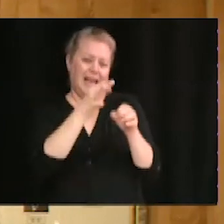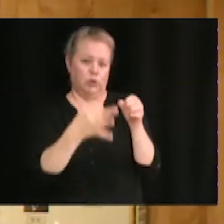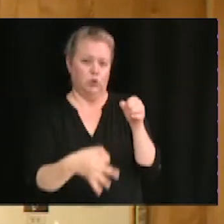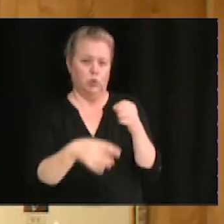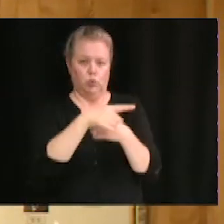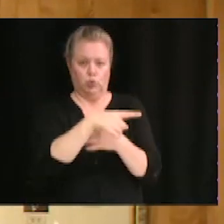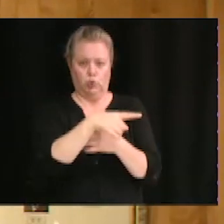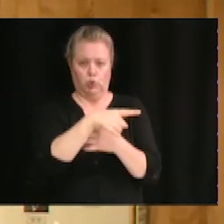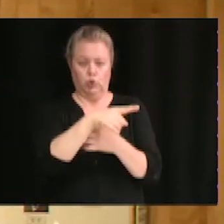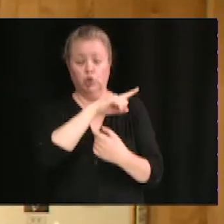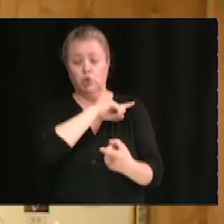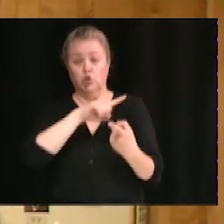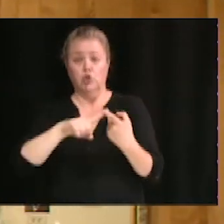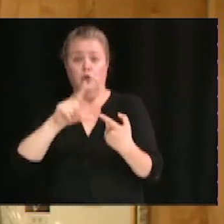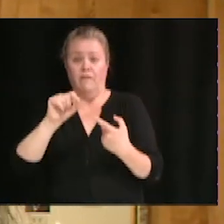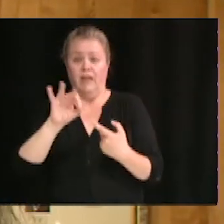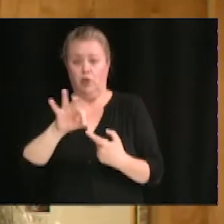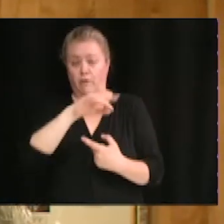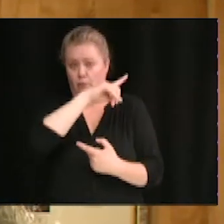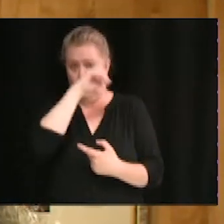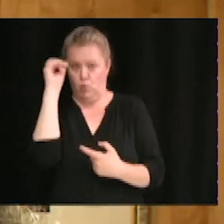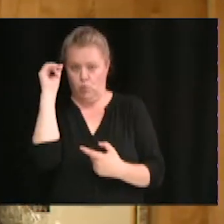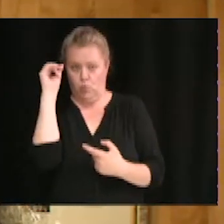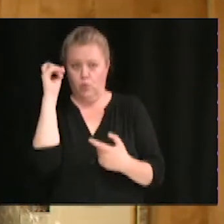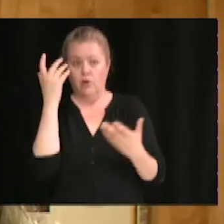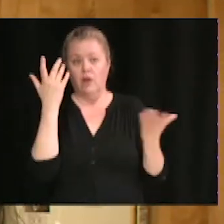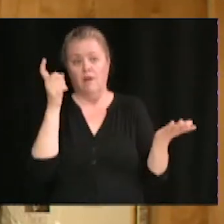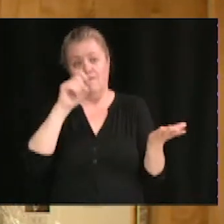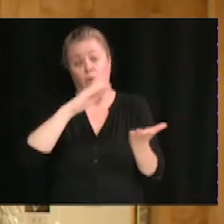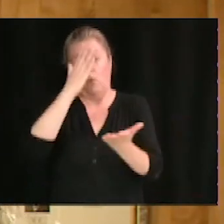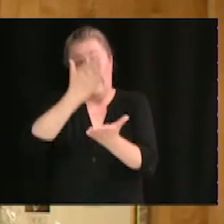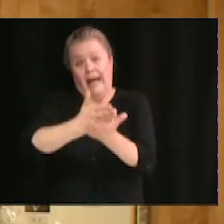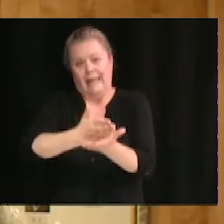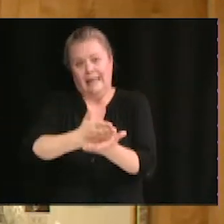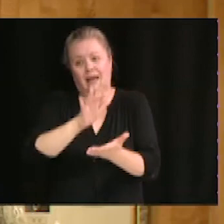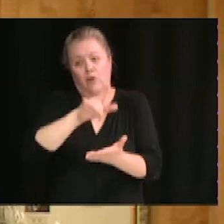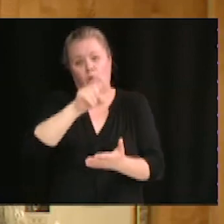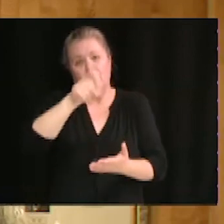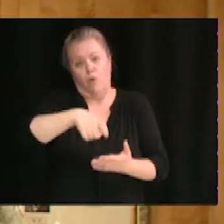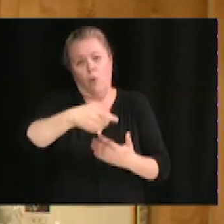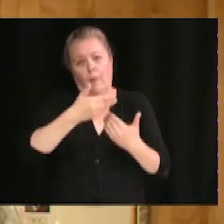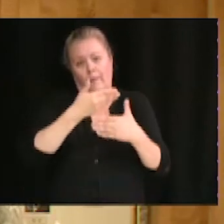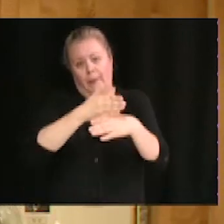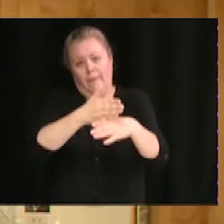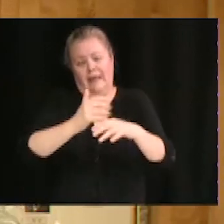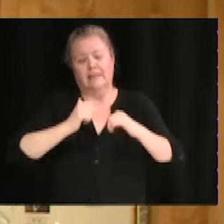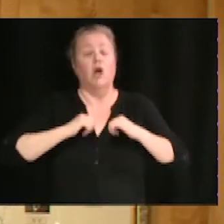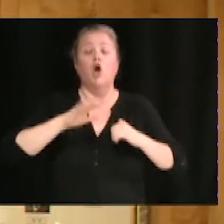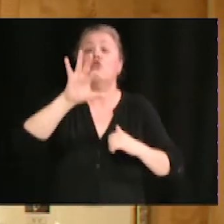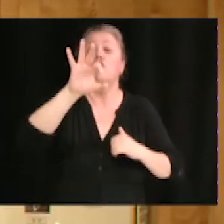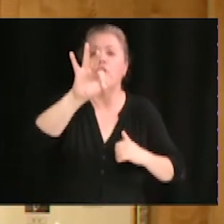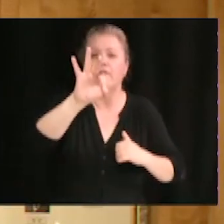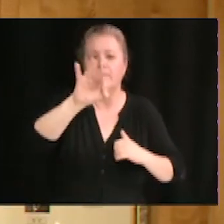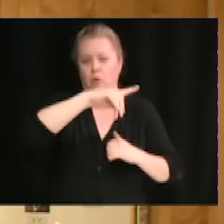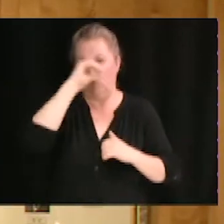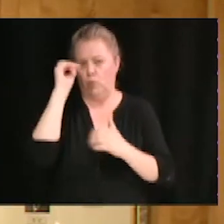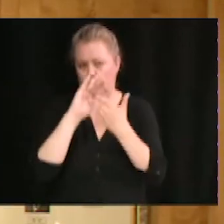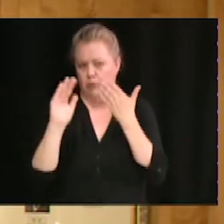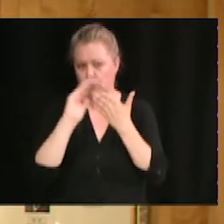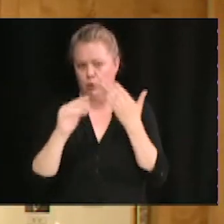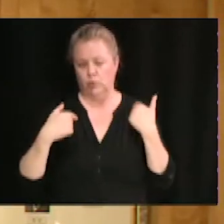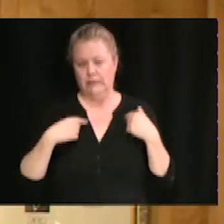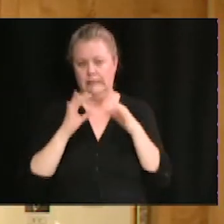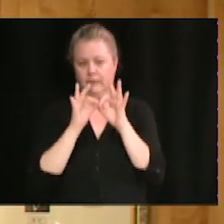se font à ce moment-là et doivent arrêter à un moment donné parce qu doit faire les sacs et les remettre. Donc, le 9 août, c'est vraiment la date de fermeture.